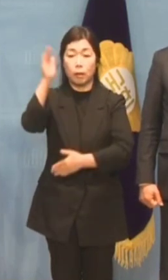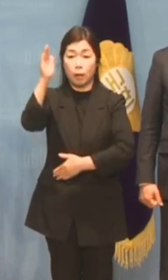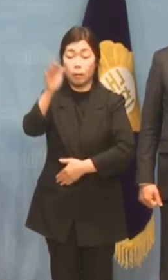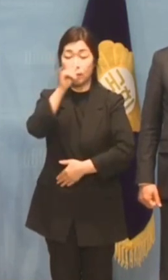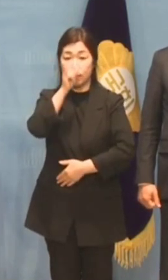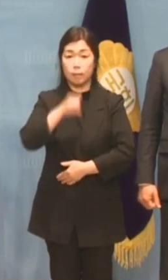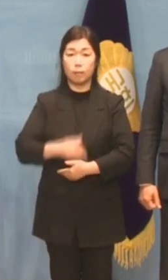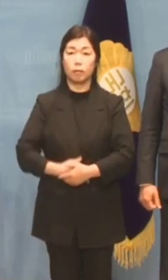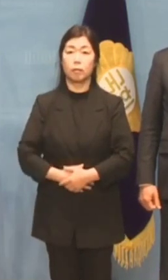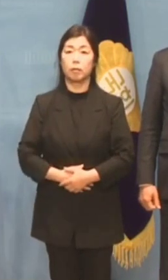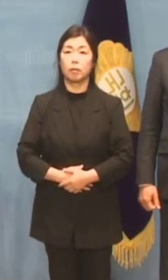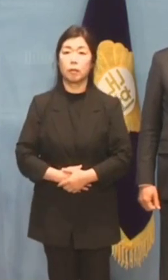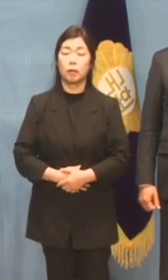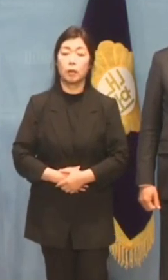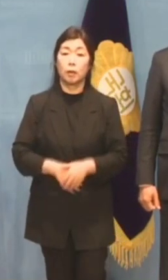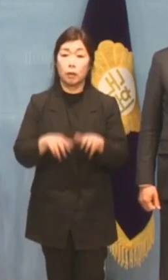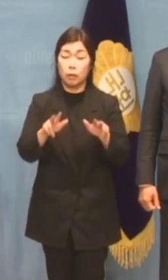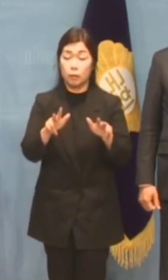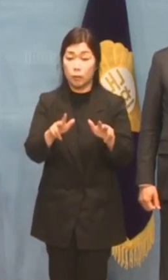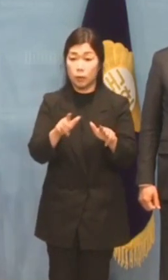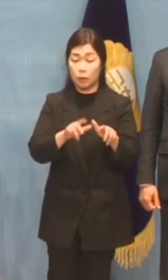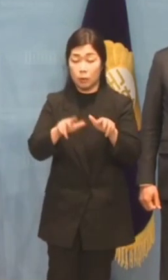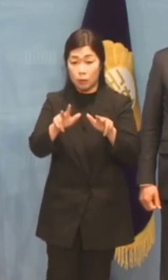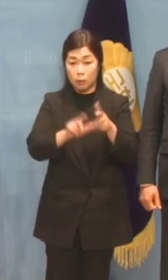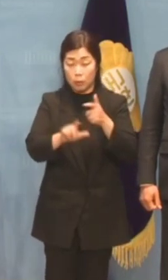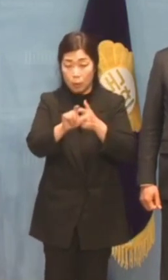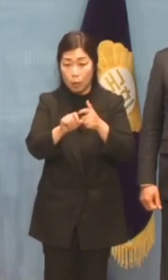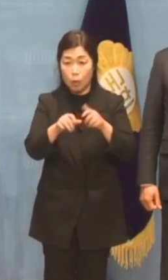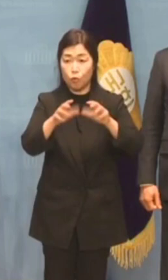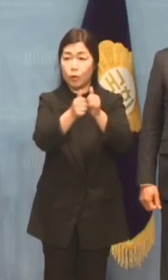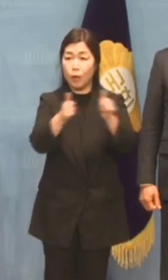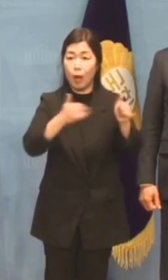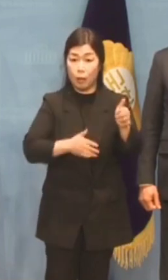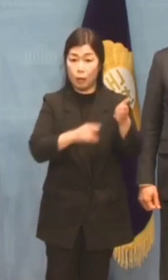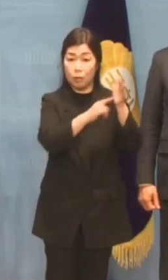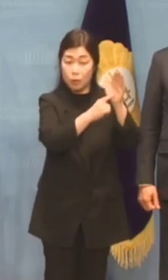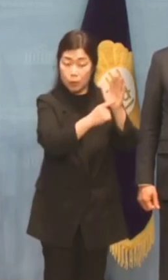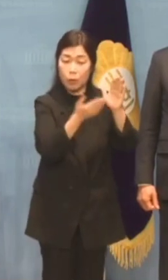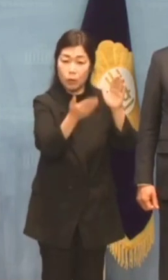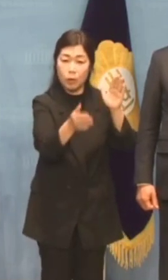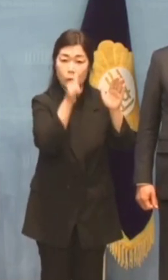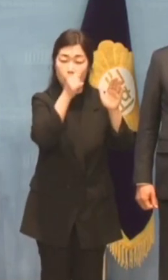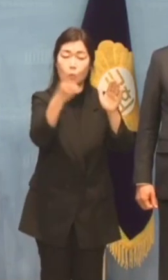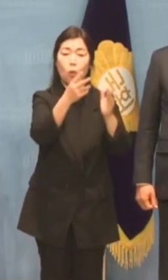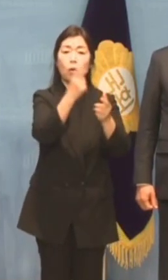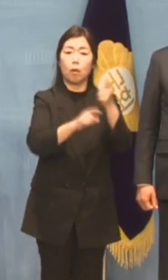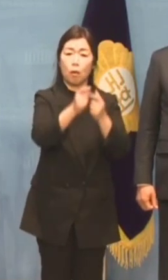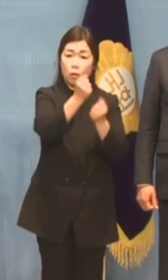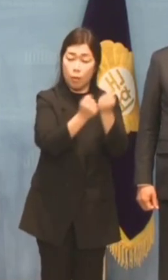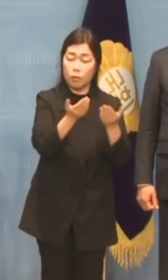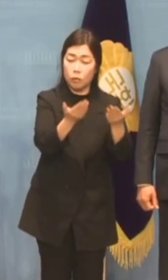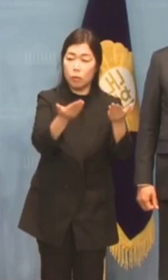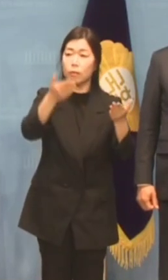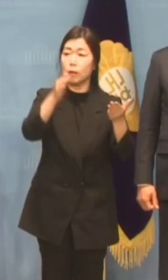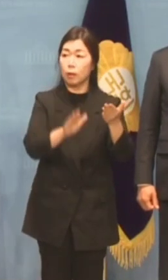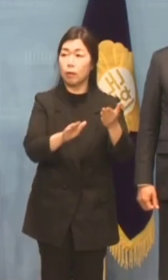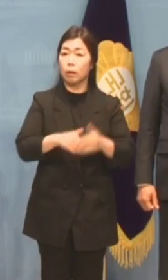했는데요. 이제 점점 이제 우리가 국민들께 알려드리고 설명을